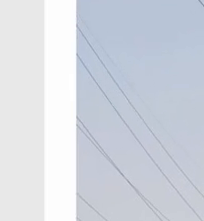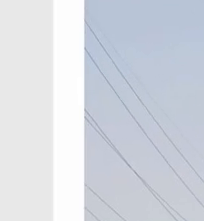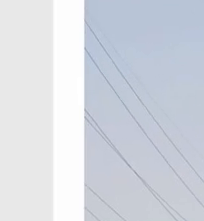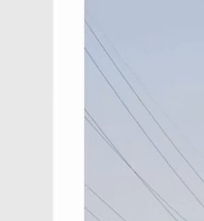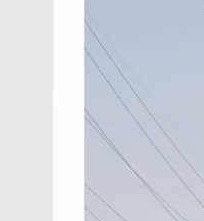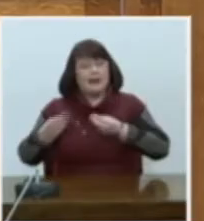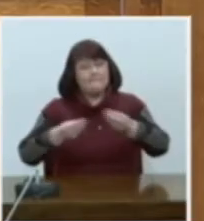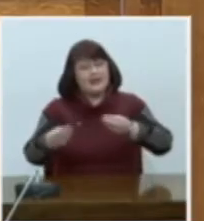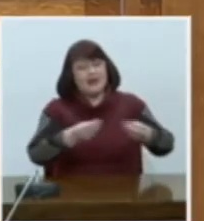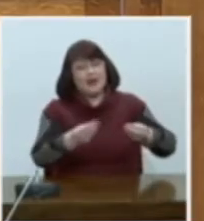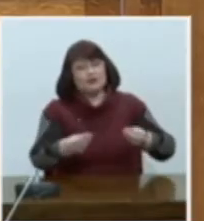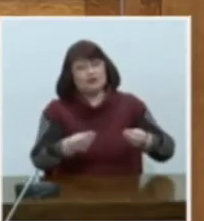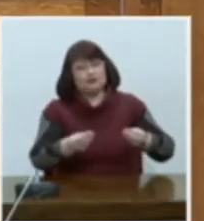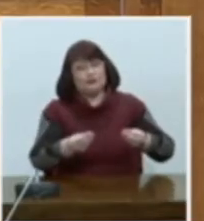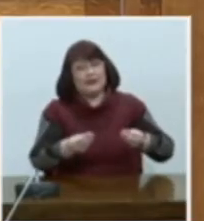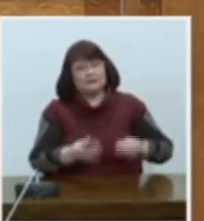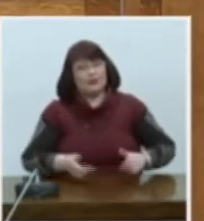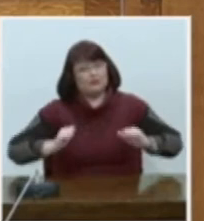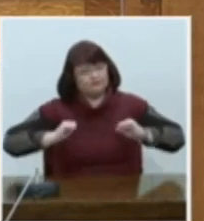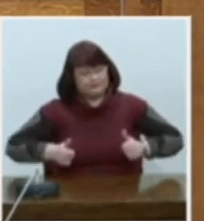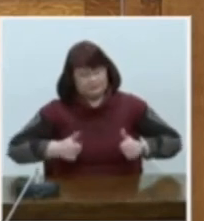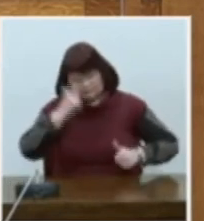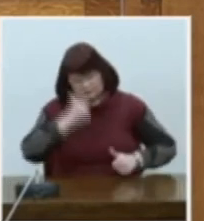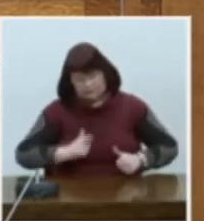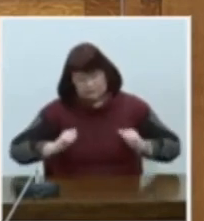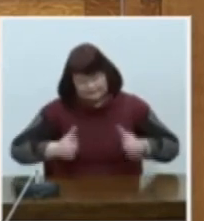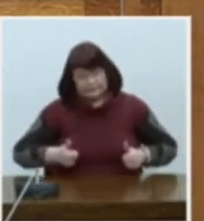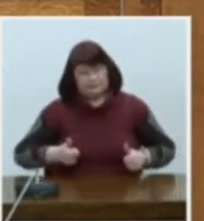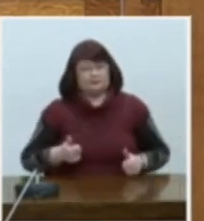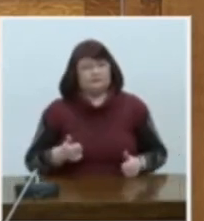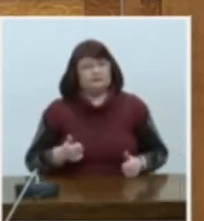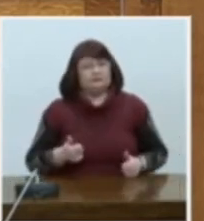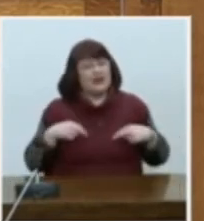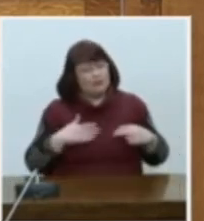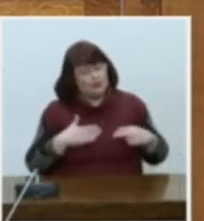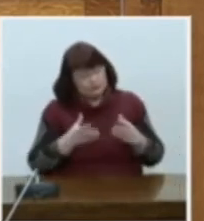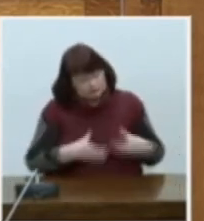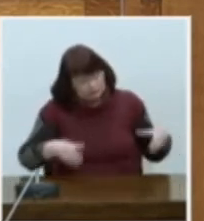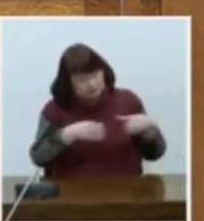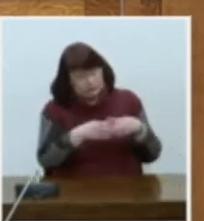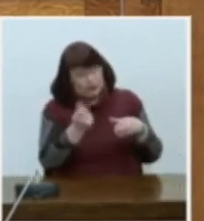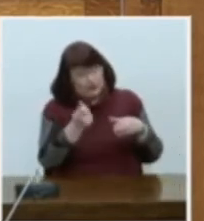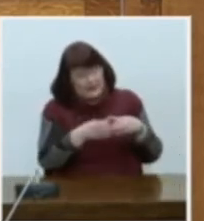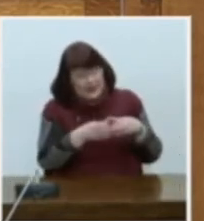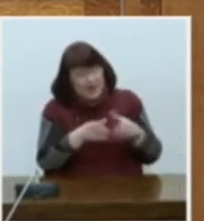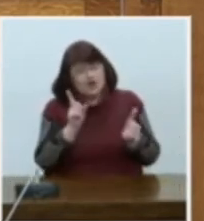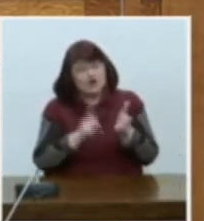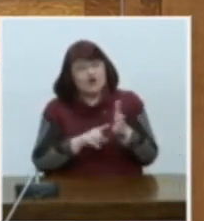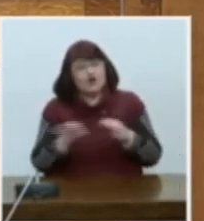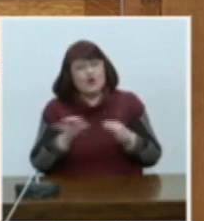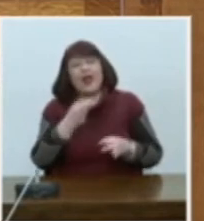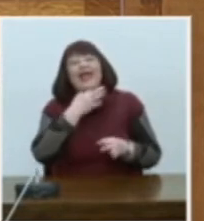ξέρει πόσα είναι. Δεν θα διστάσω λοιπόν, ούτε εγώ, ούτε το οικονομικό επιτελείο, να νομοθετήσουμε έκτακτη